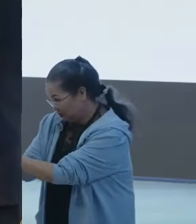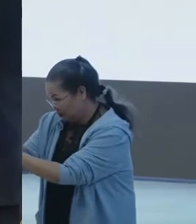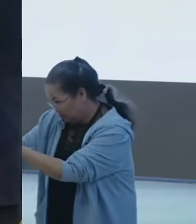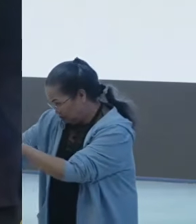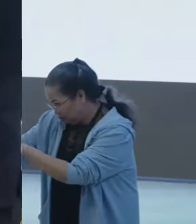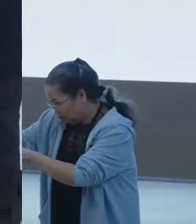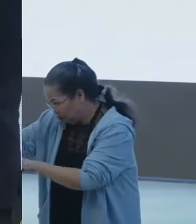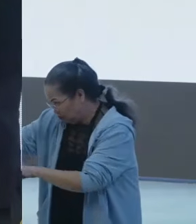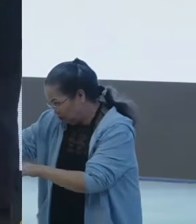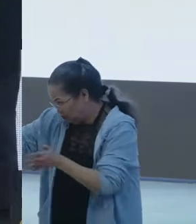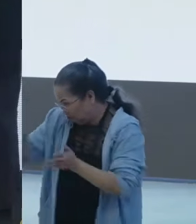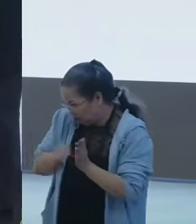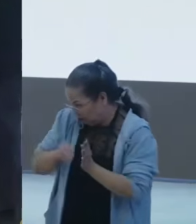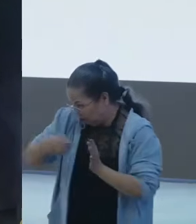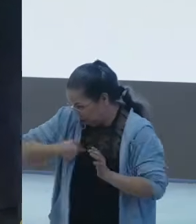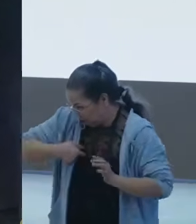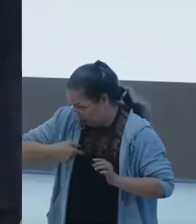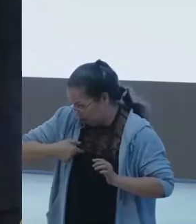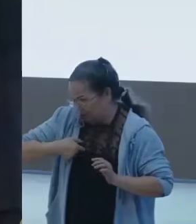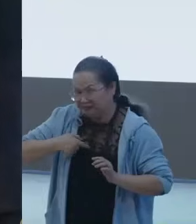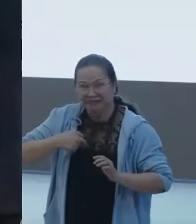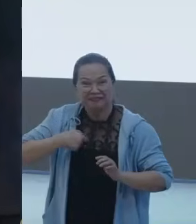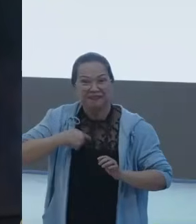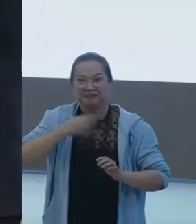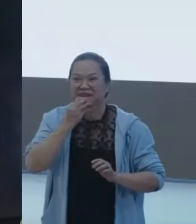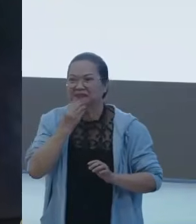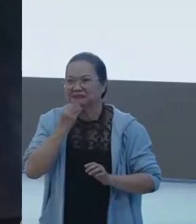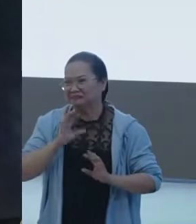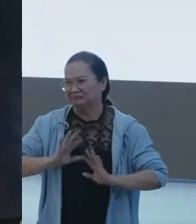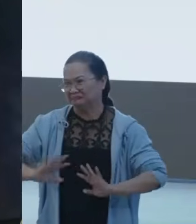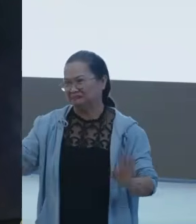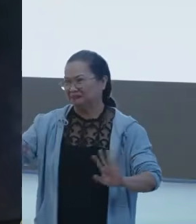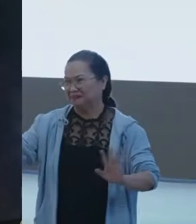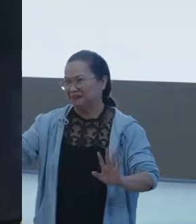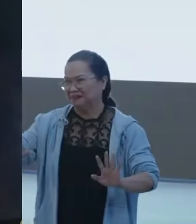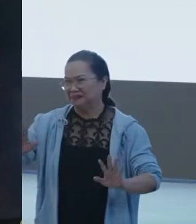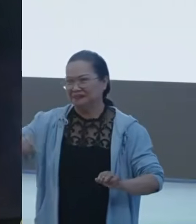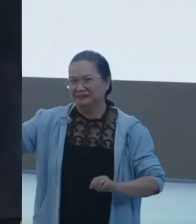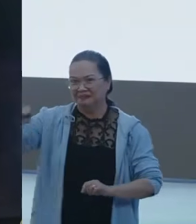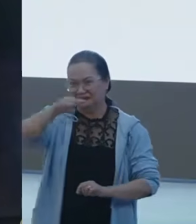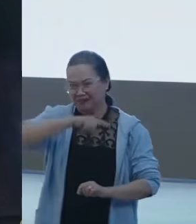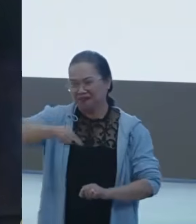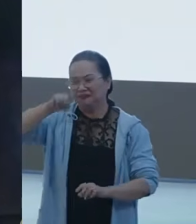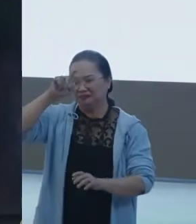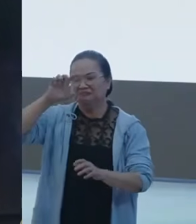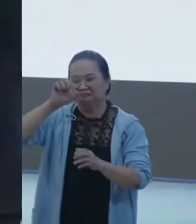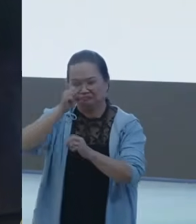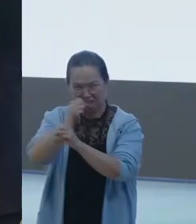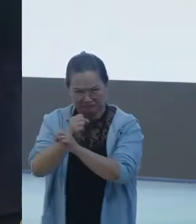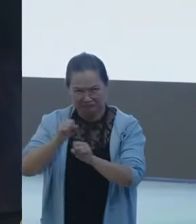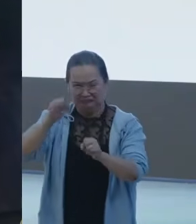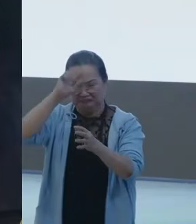Alam naman natin yung tema ng Galatians na we are not saved by works, we are saved by faith alone.